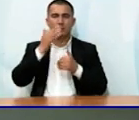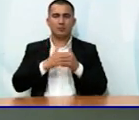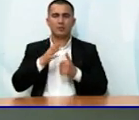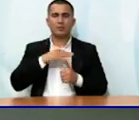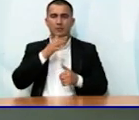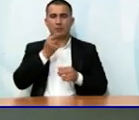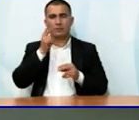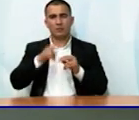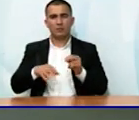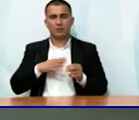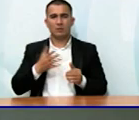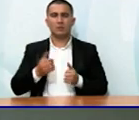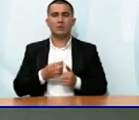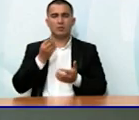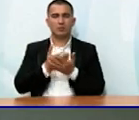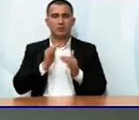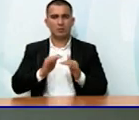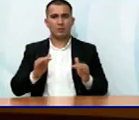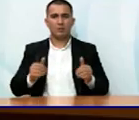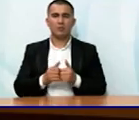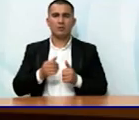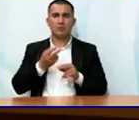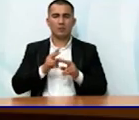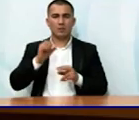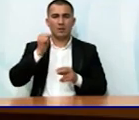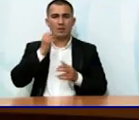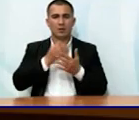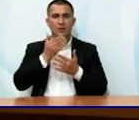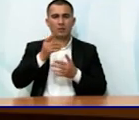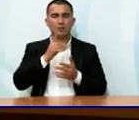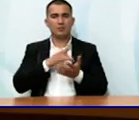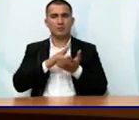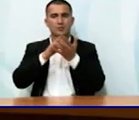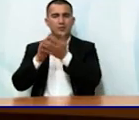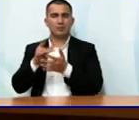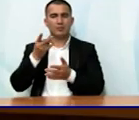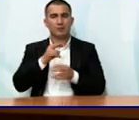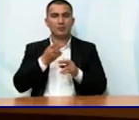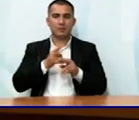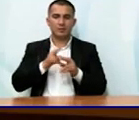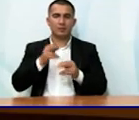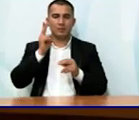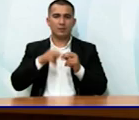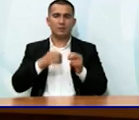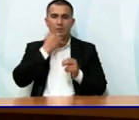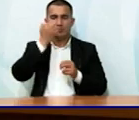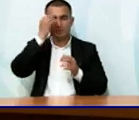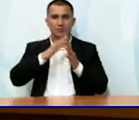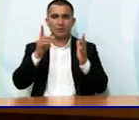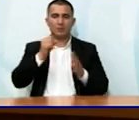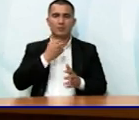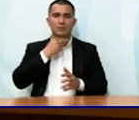ajratilgan vaqtimiz tugadi. Qadrli o'quvchilar, adabiyot olamiga qilgan sayohatimiz hozircha tamom. Xayr, salomat